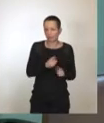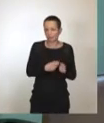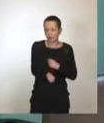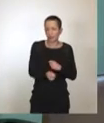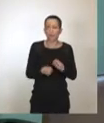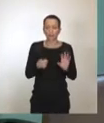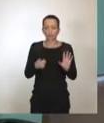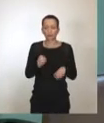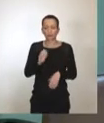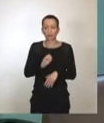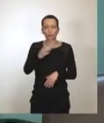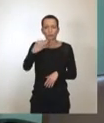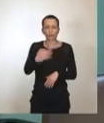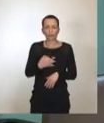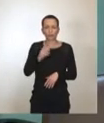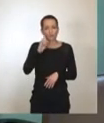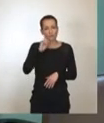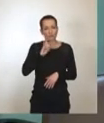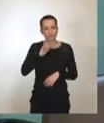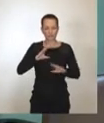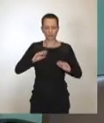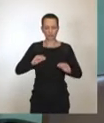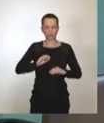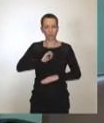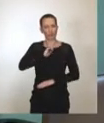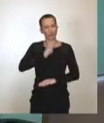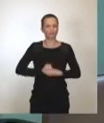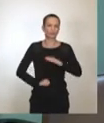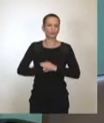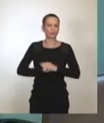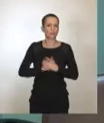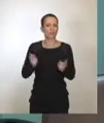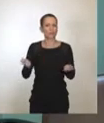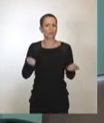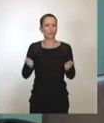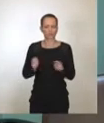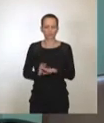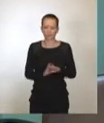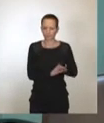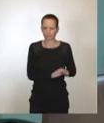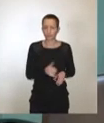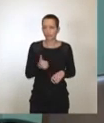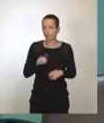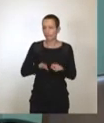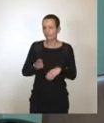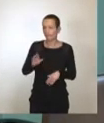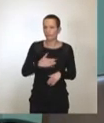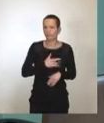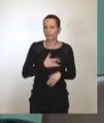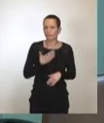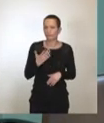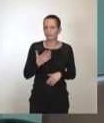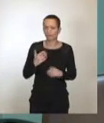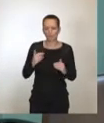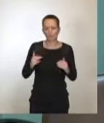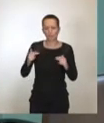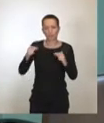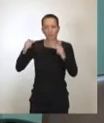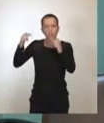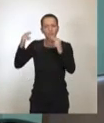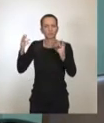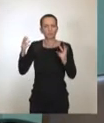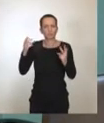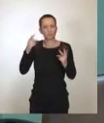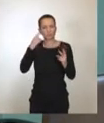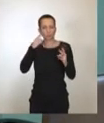femmes qui occupent des postes de top management. Là, on voit une progression intéressante, c'est sur l'avancement de grade qui